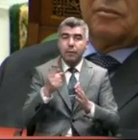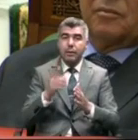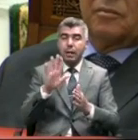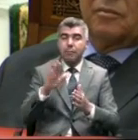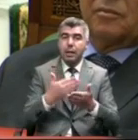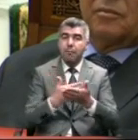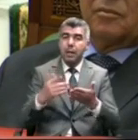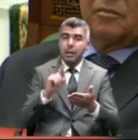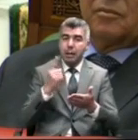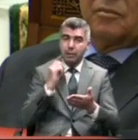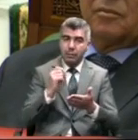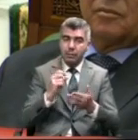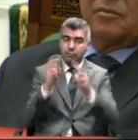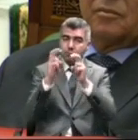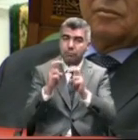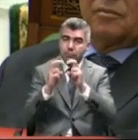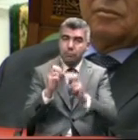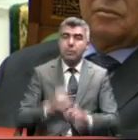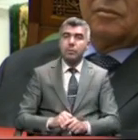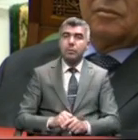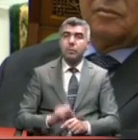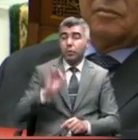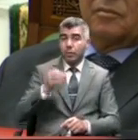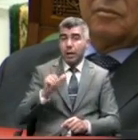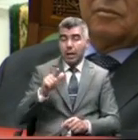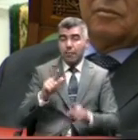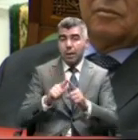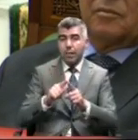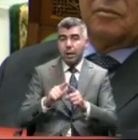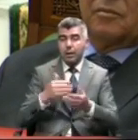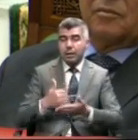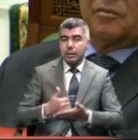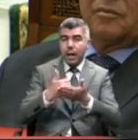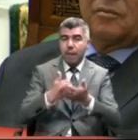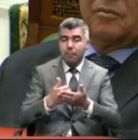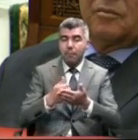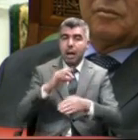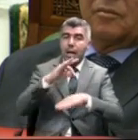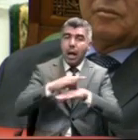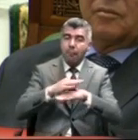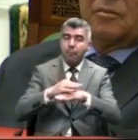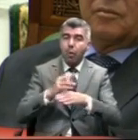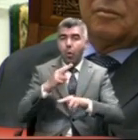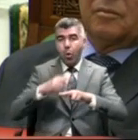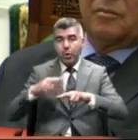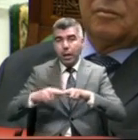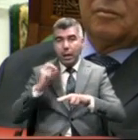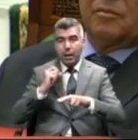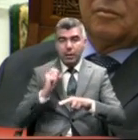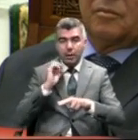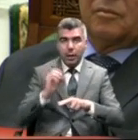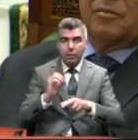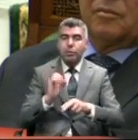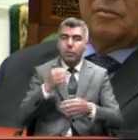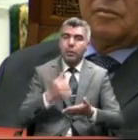ملياردير درهم للتخفيف من اثار التدخل واش هذه المصارف استثنائيه لدعم اللحوم والخضر للتخفيف على المواطن نحن ندعم هذه